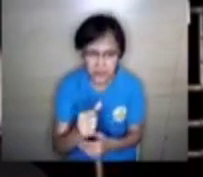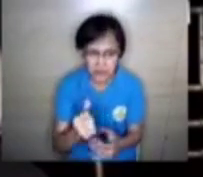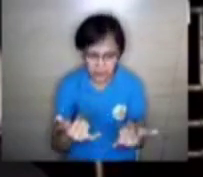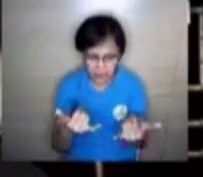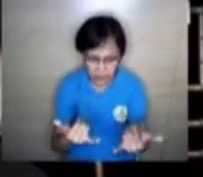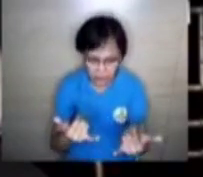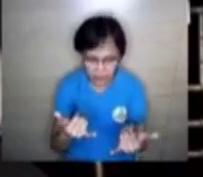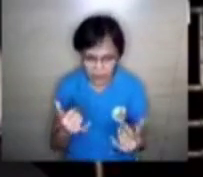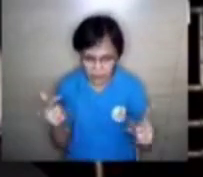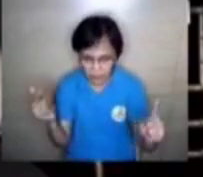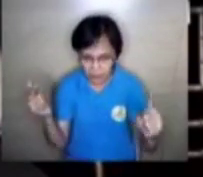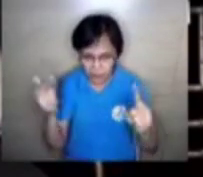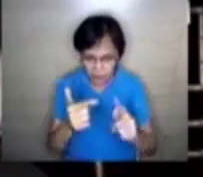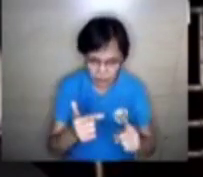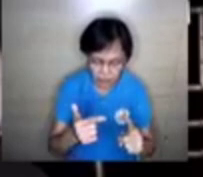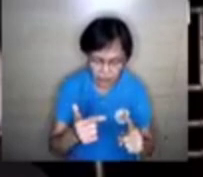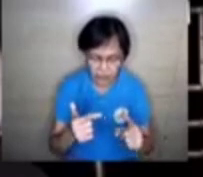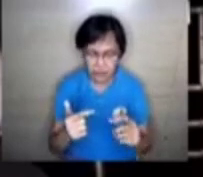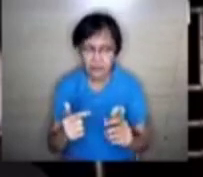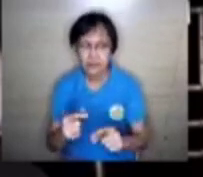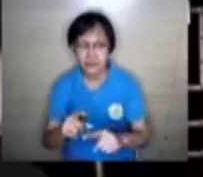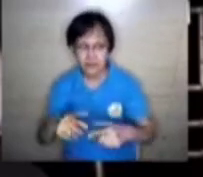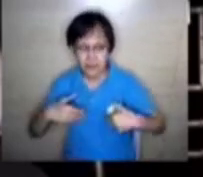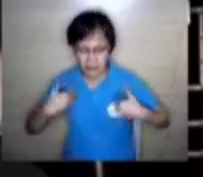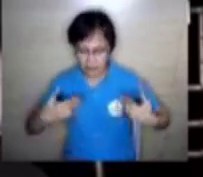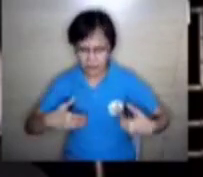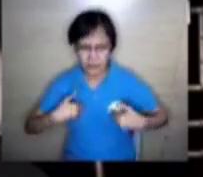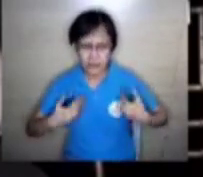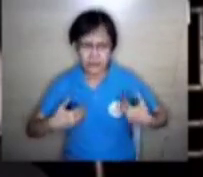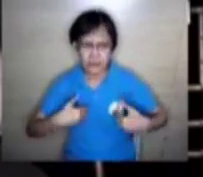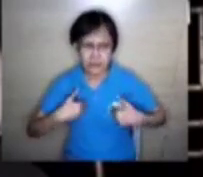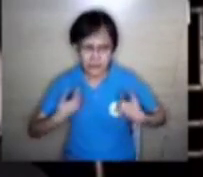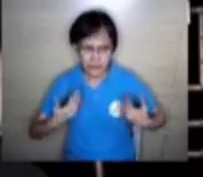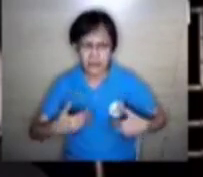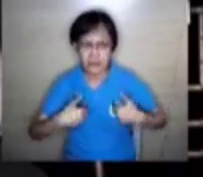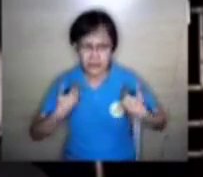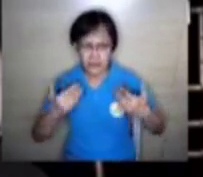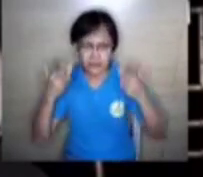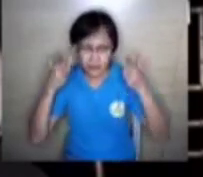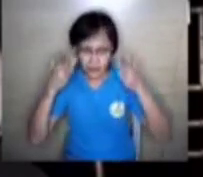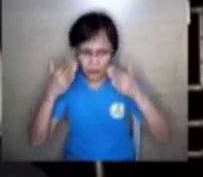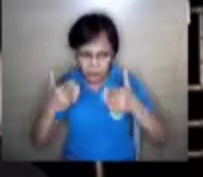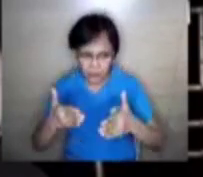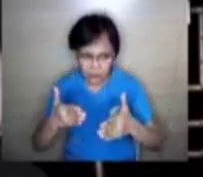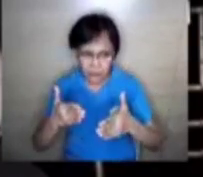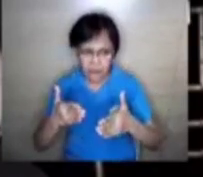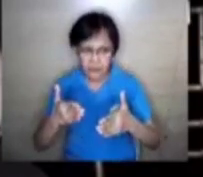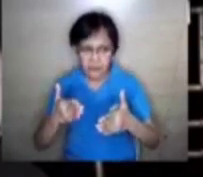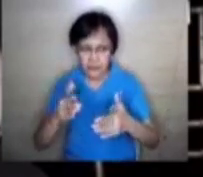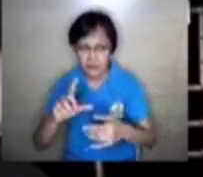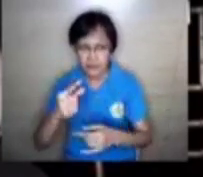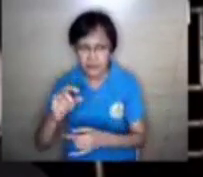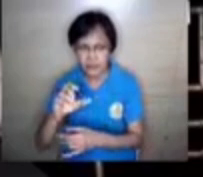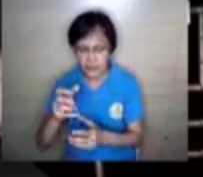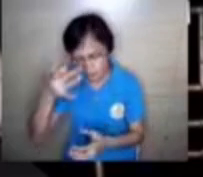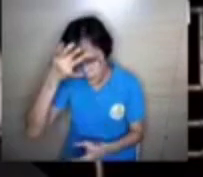Ang mga kabataan ngayon, sila na ang aani nito. This will be our legacy.